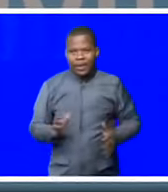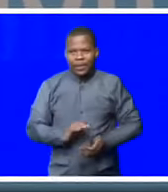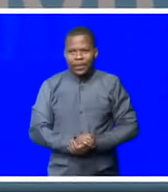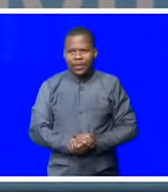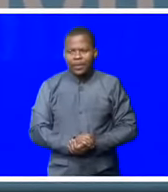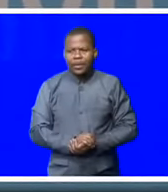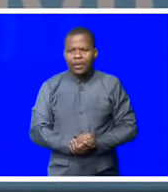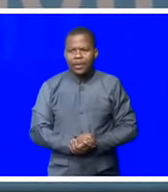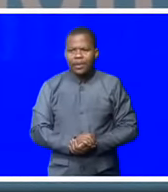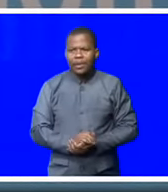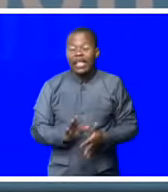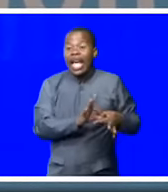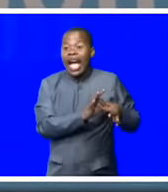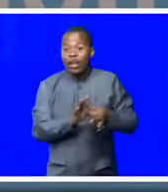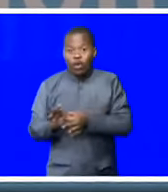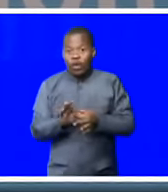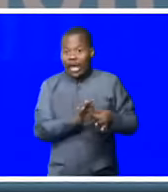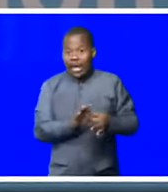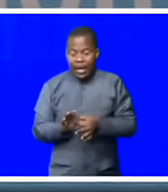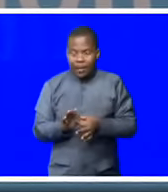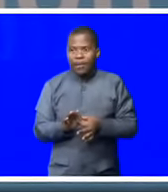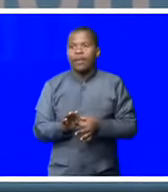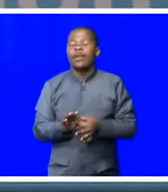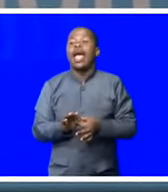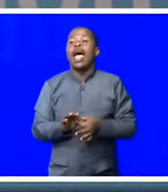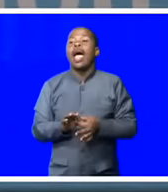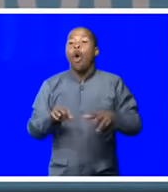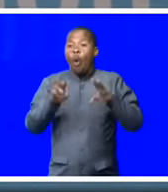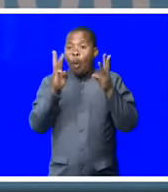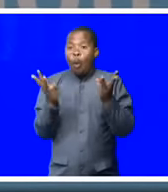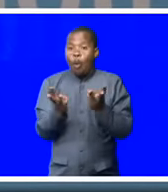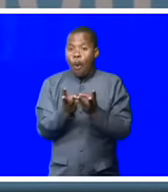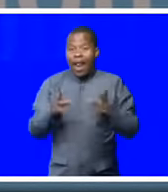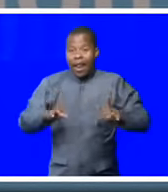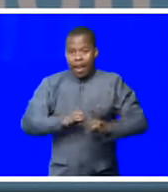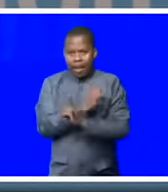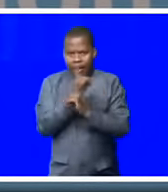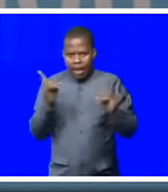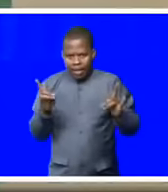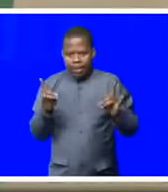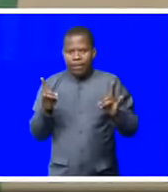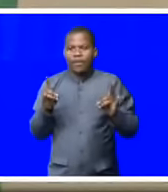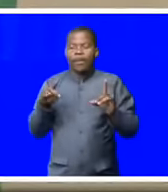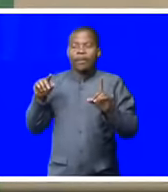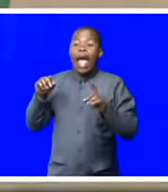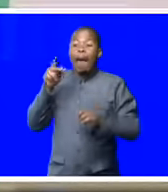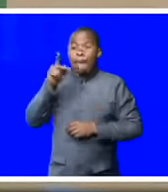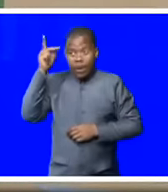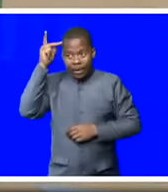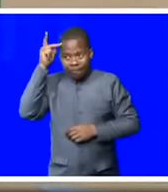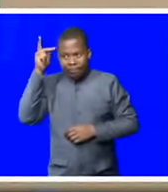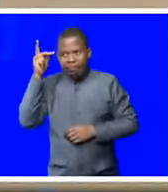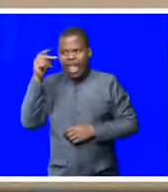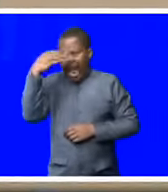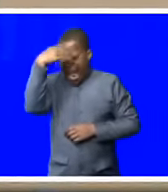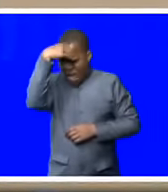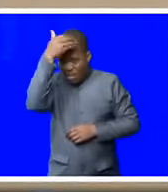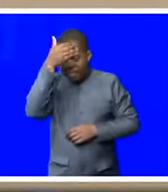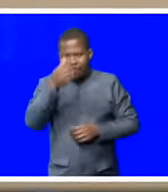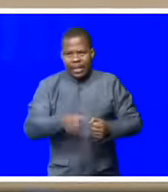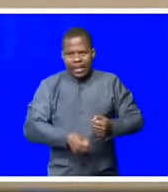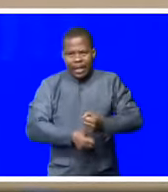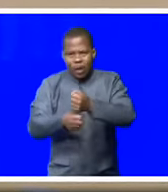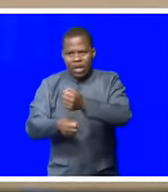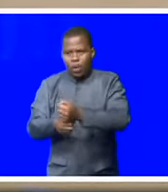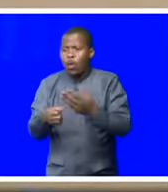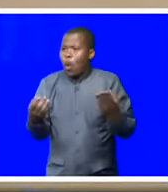Lo munye umgomo wenhlangano yetempilo yakamhlabuhlangene lapha eveni kusekela uhulumende emsebentini wekucinisekisa ukuthi